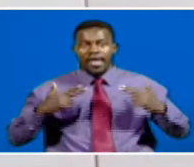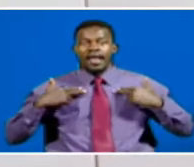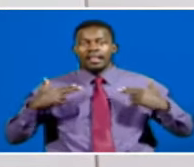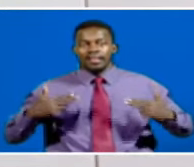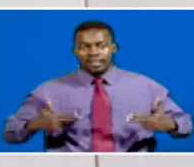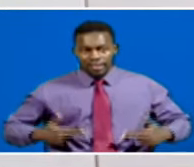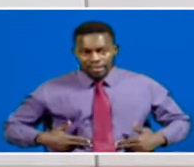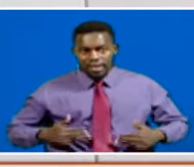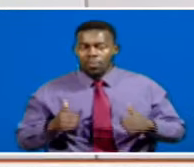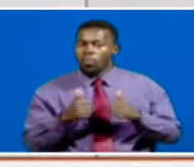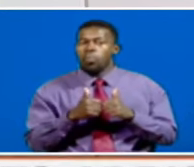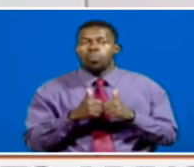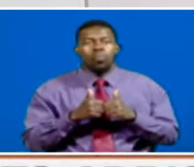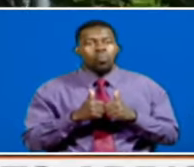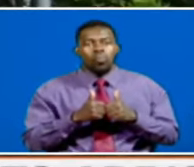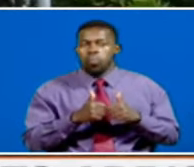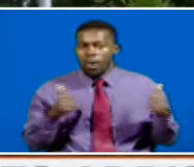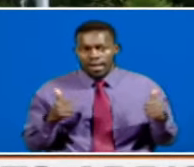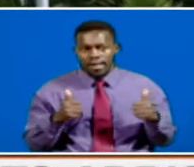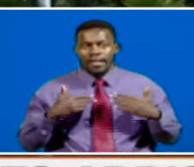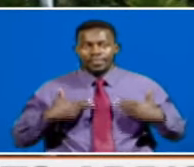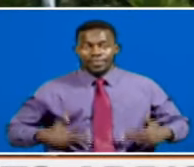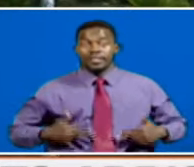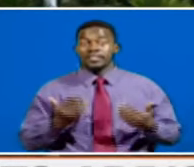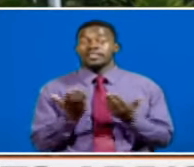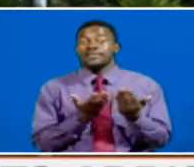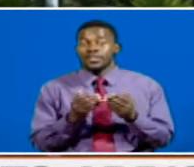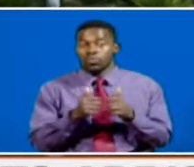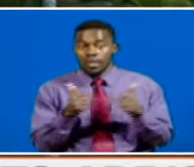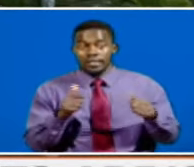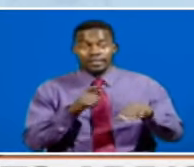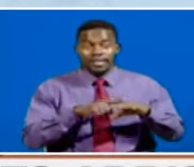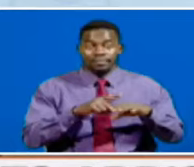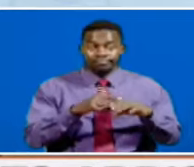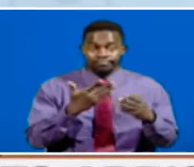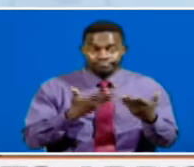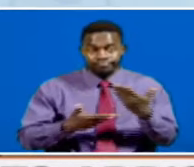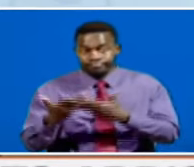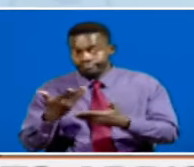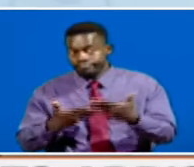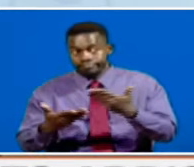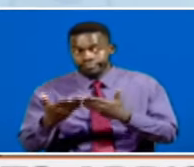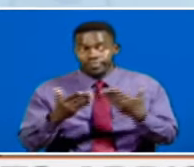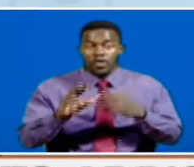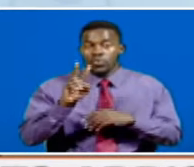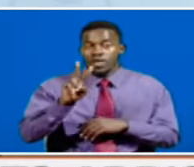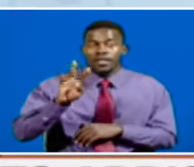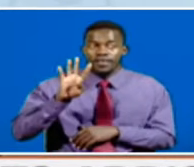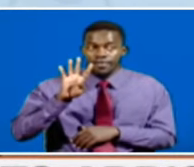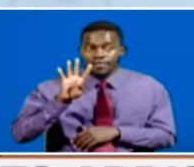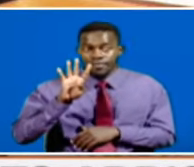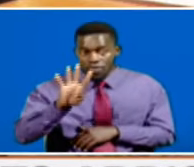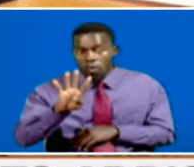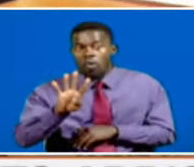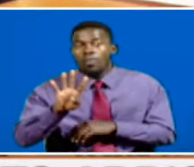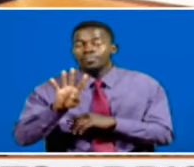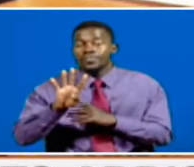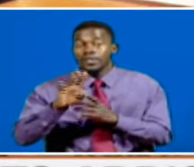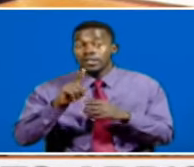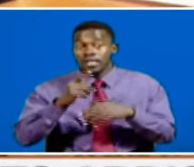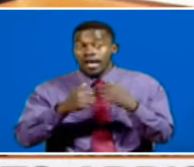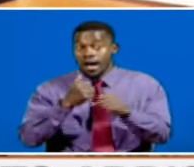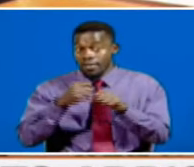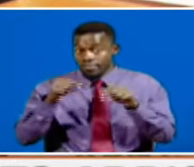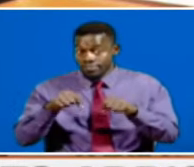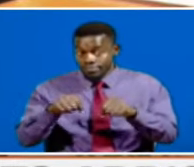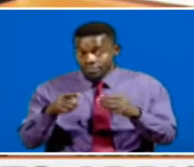maendeleo ya kijamii na uchumi wa taifa. Akizungumza kwenye kikao cha 28 cha muungano wa wake wa marais jijini Dar es